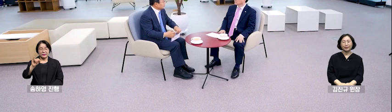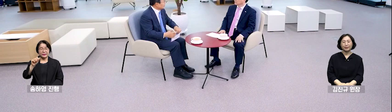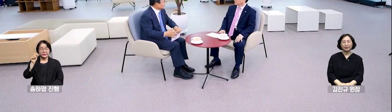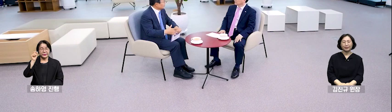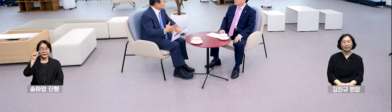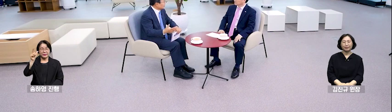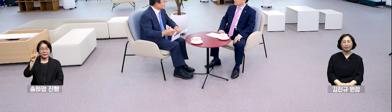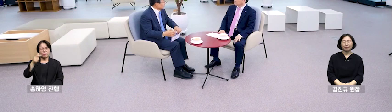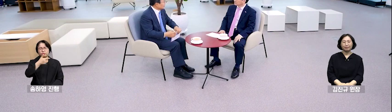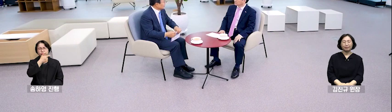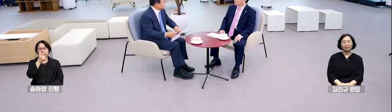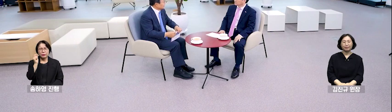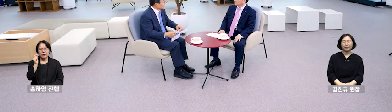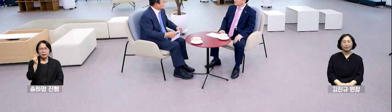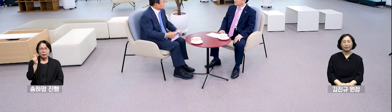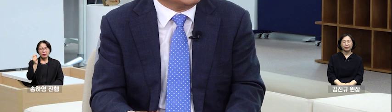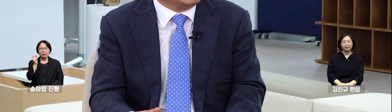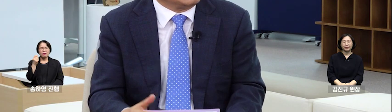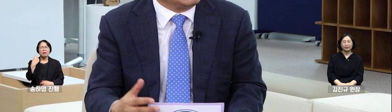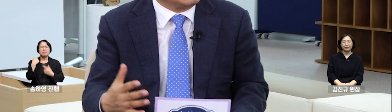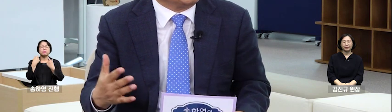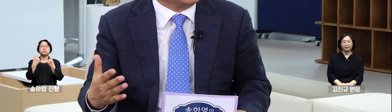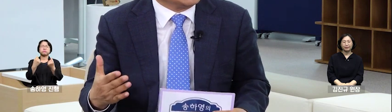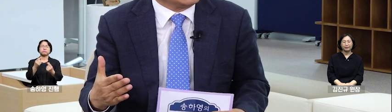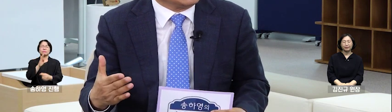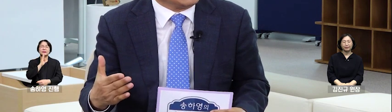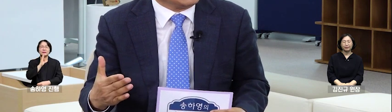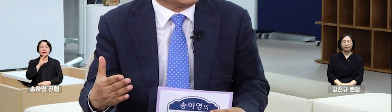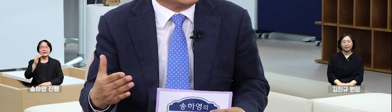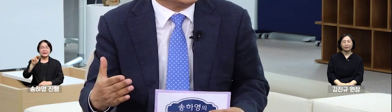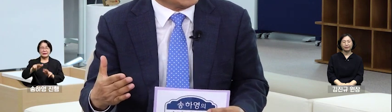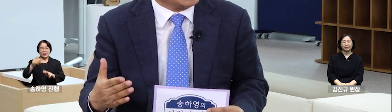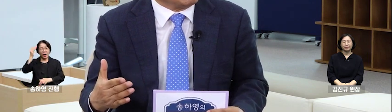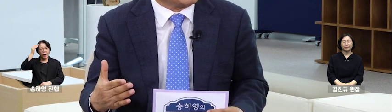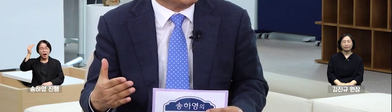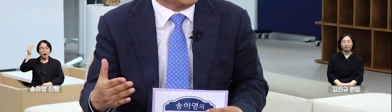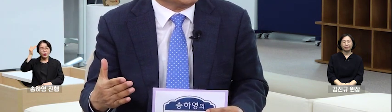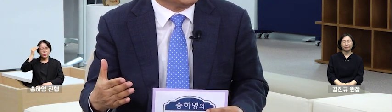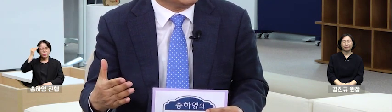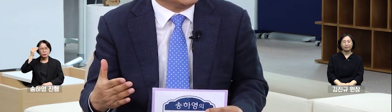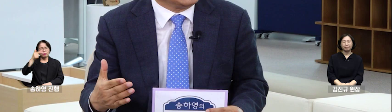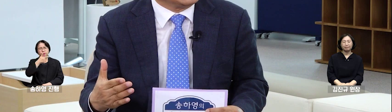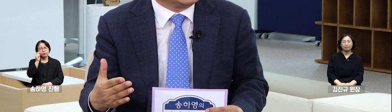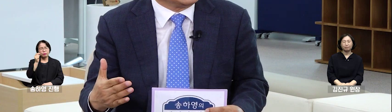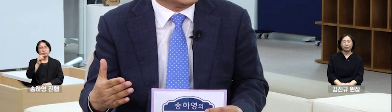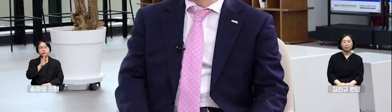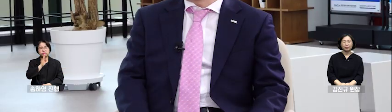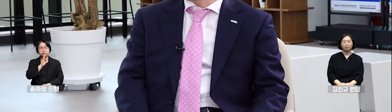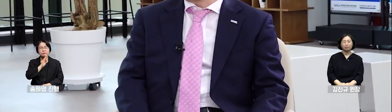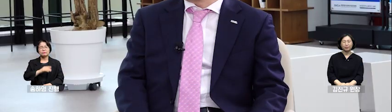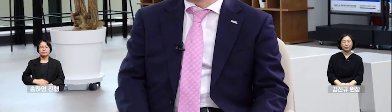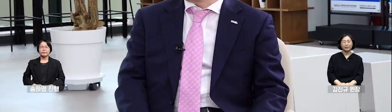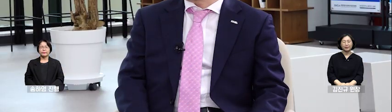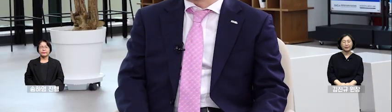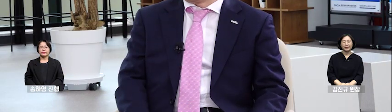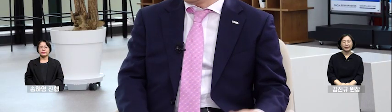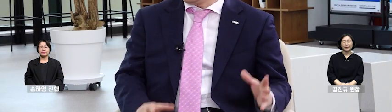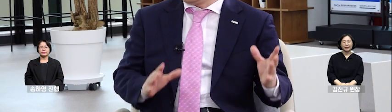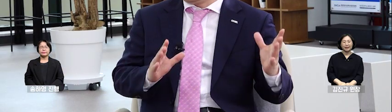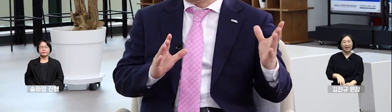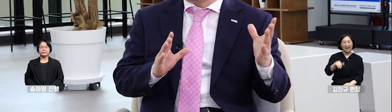뭐 오늘 어제 얘기 하는데 어 우리나라의 인체 깊숙한 말이죠 실린더 저희가